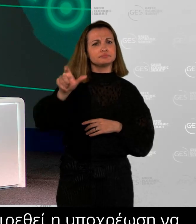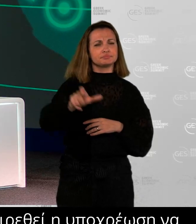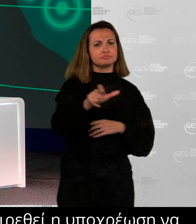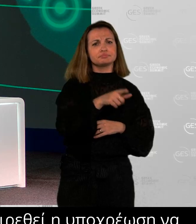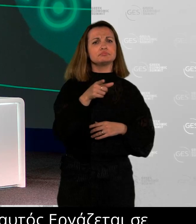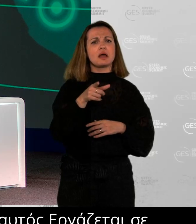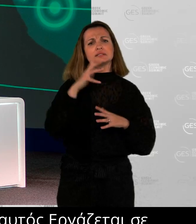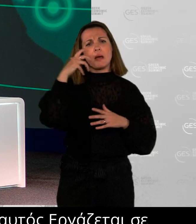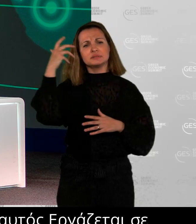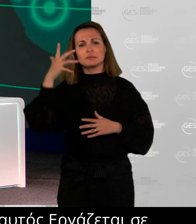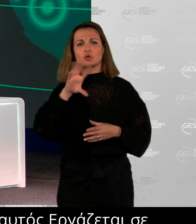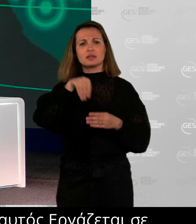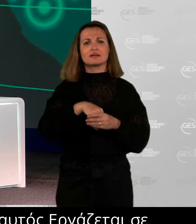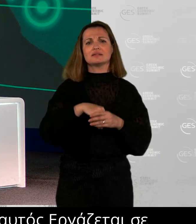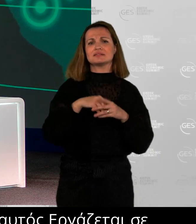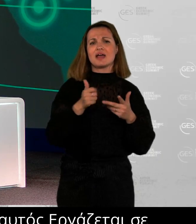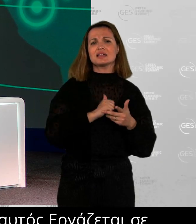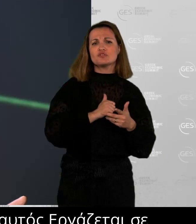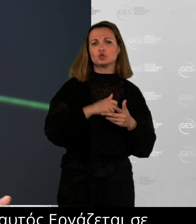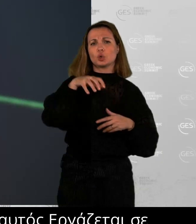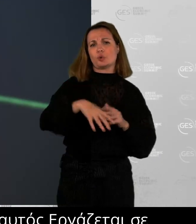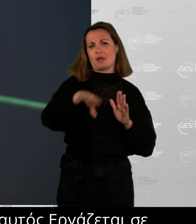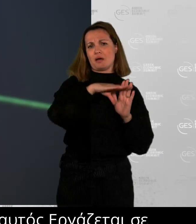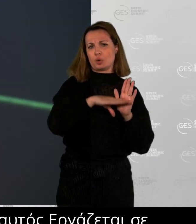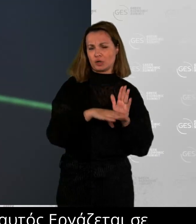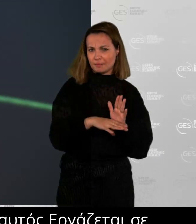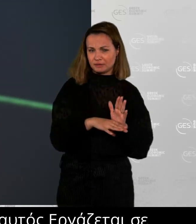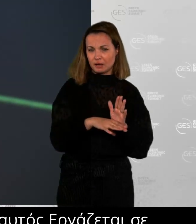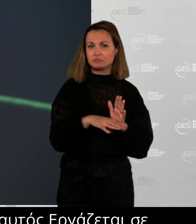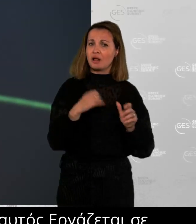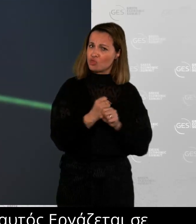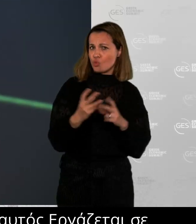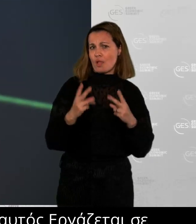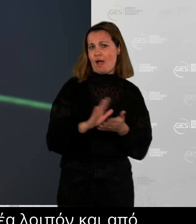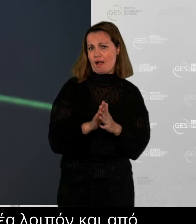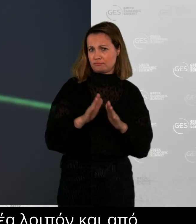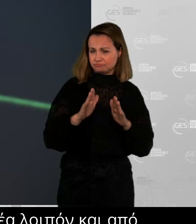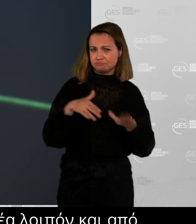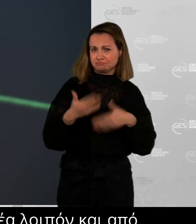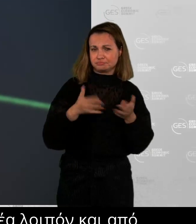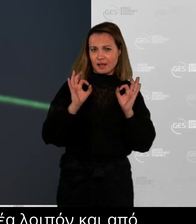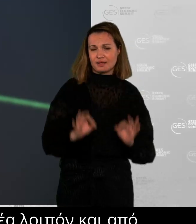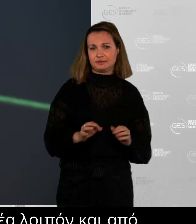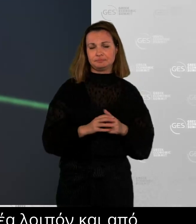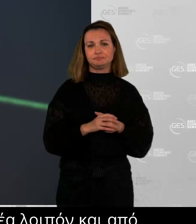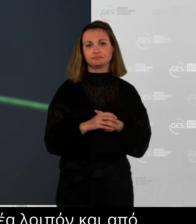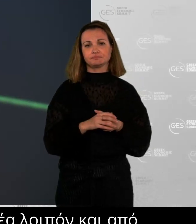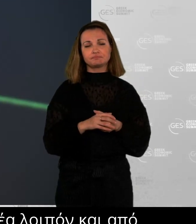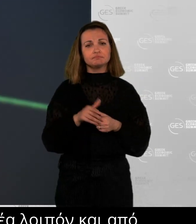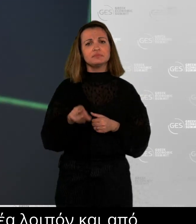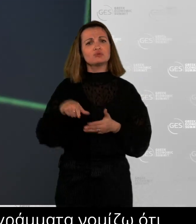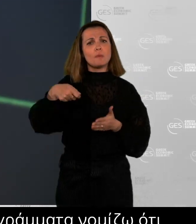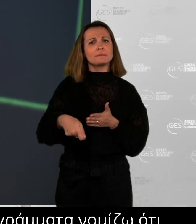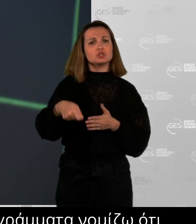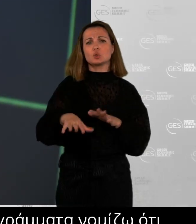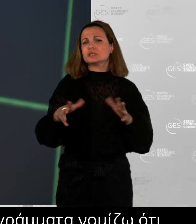ιδιωτικού τομέα, λοιπόν και από ανταγωνιστικά ευρωπαϊκά ανταγωνιστικά προγράμματα. Νομίζω ότι αυτό, όπως καταλαβαίνετε, δημιουργεί ανταγωνιστικούς μισθούς και